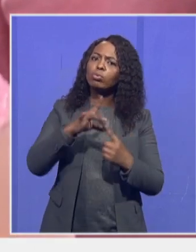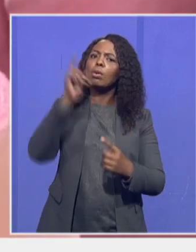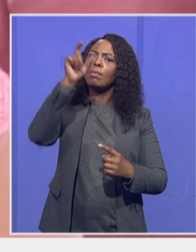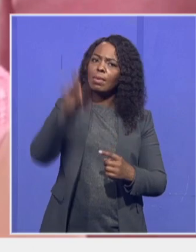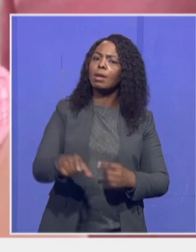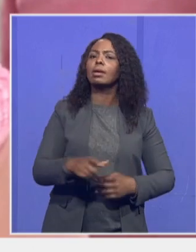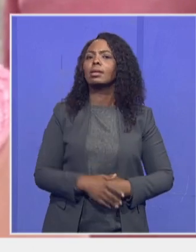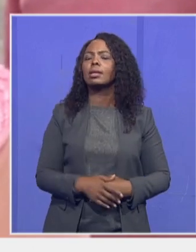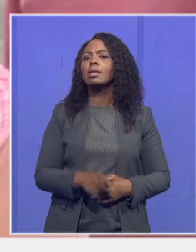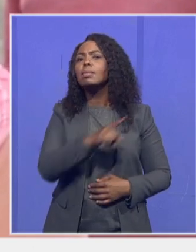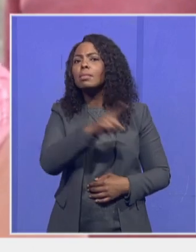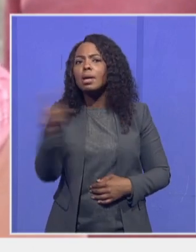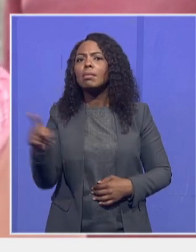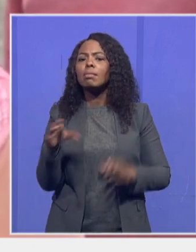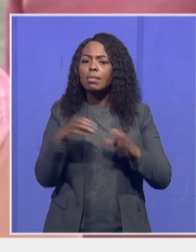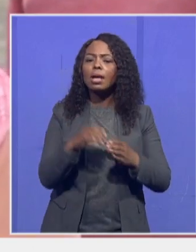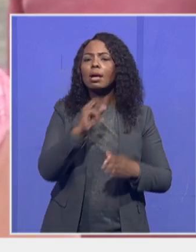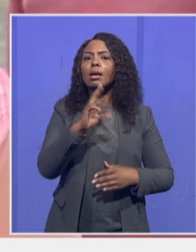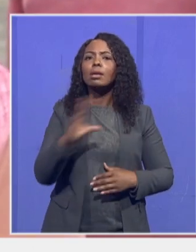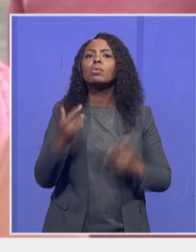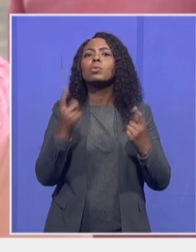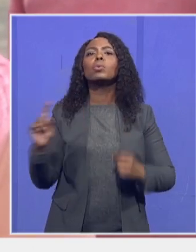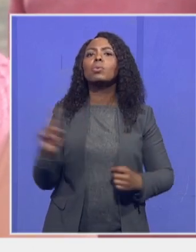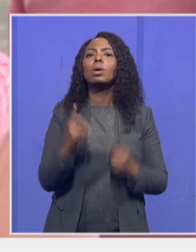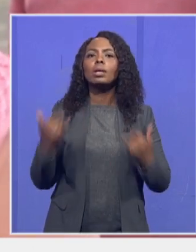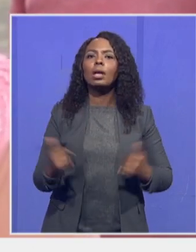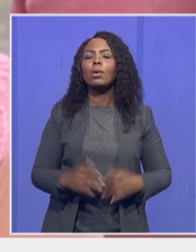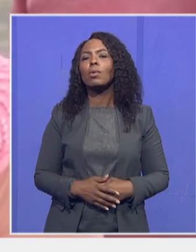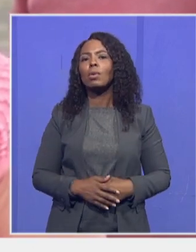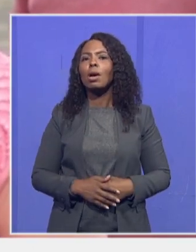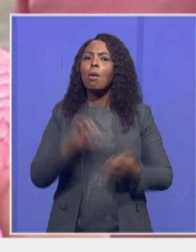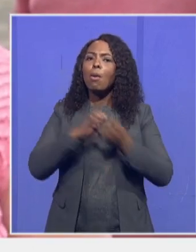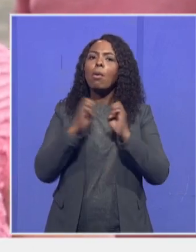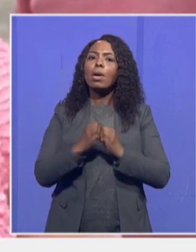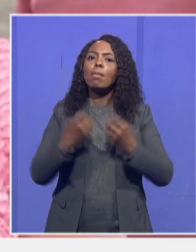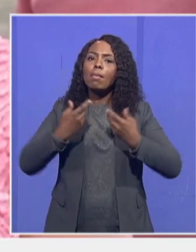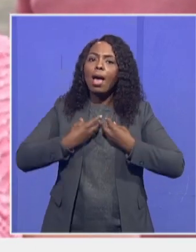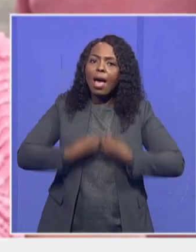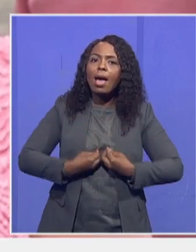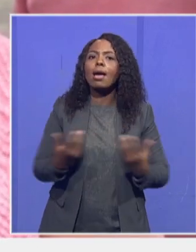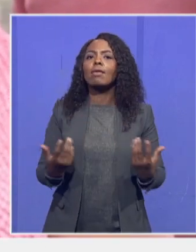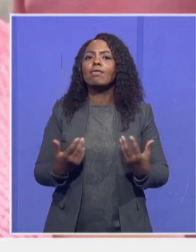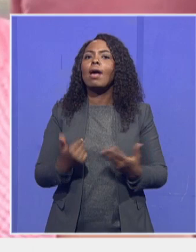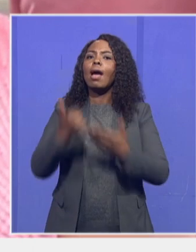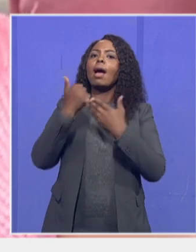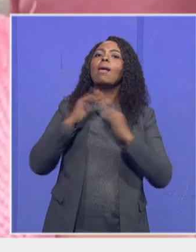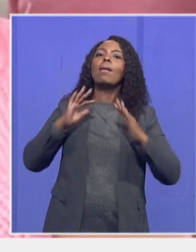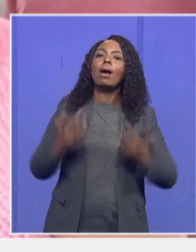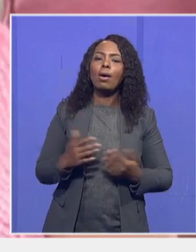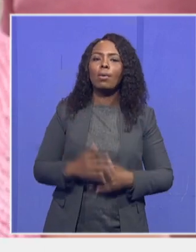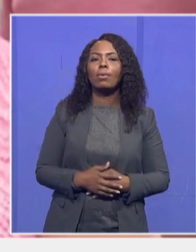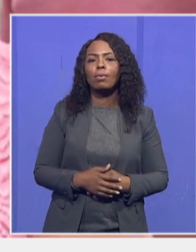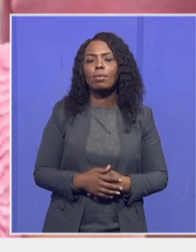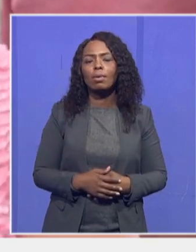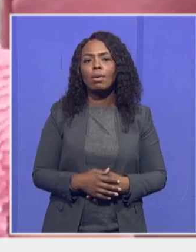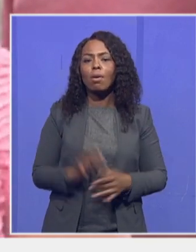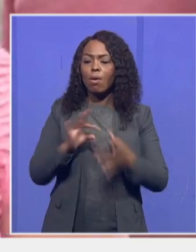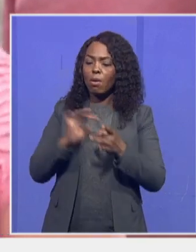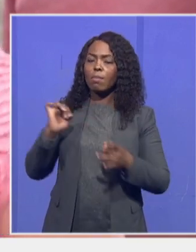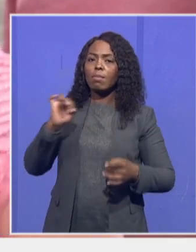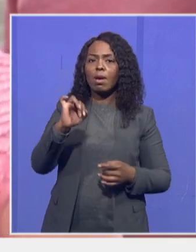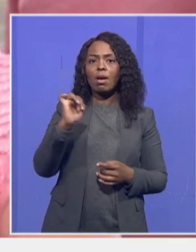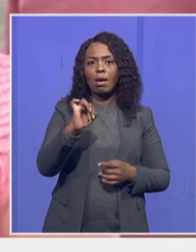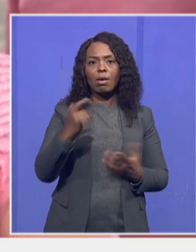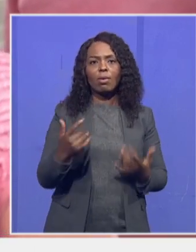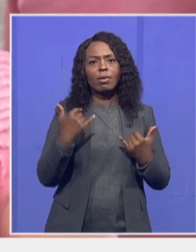umkhandlo ukuthi wona wenze njani ngoba uwona fanele usebenze kakhulu ukwazi ukusisiza kule nkinga esibiyona kumanje. Mhlambe ekhaya la enihlala ngakhona ngoba edolobheni